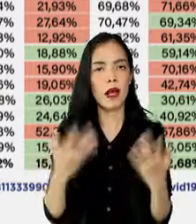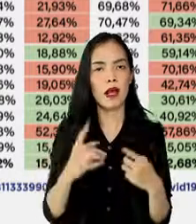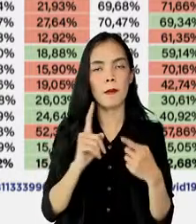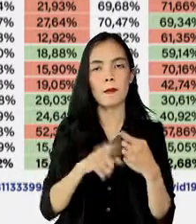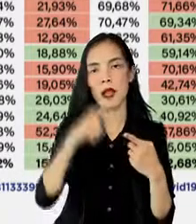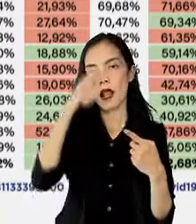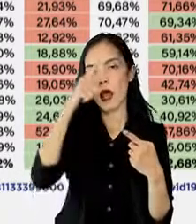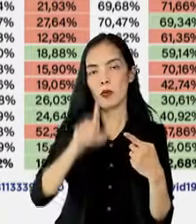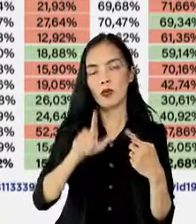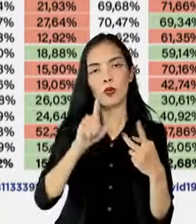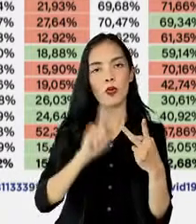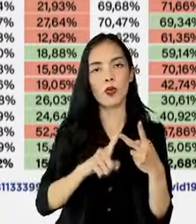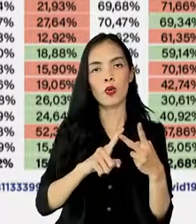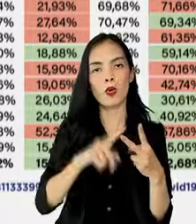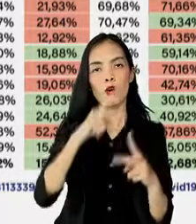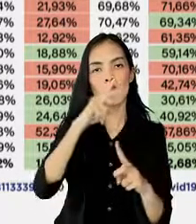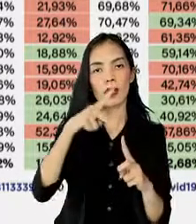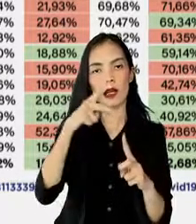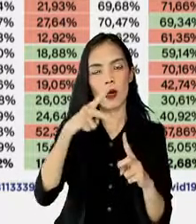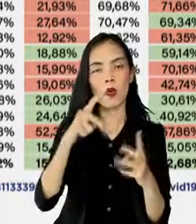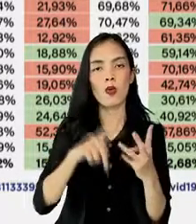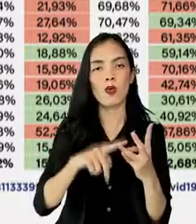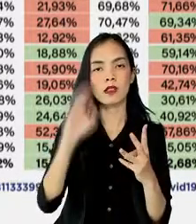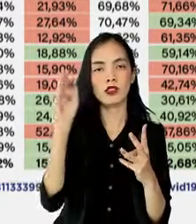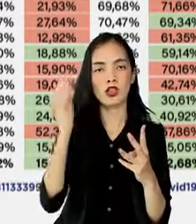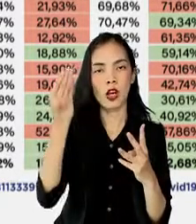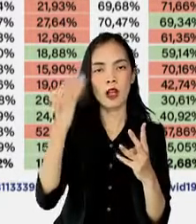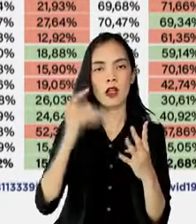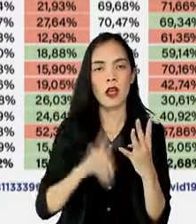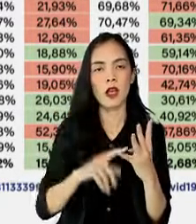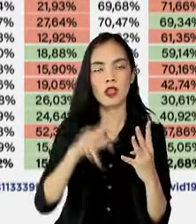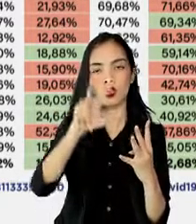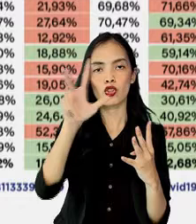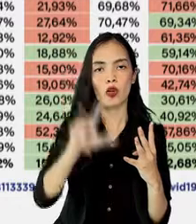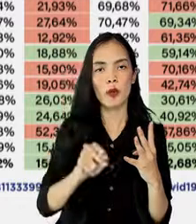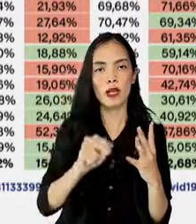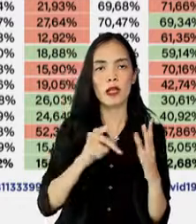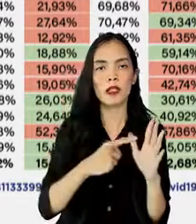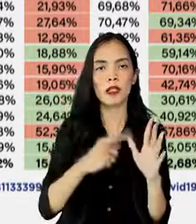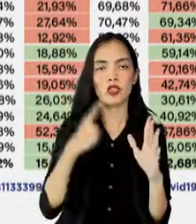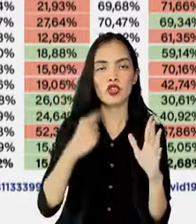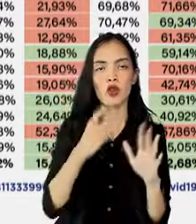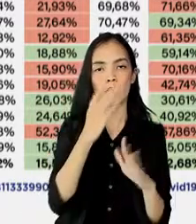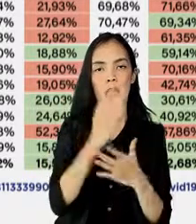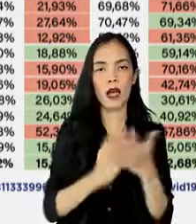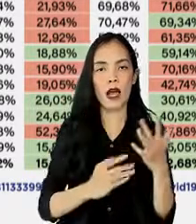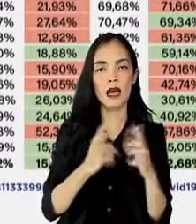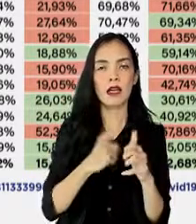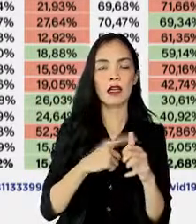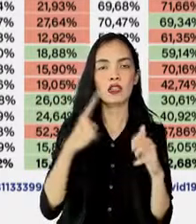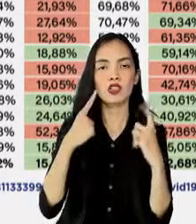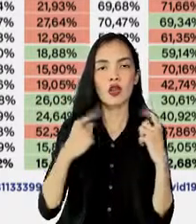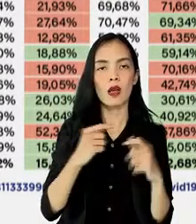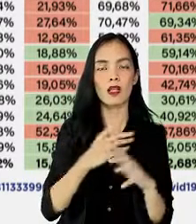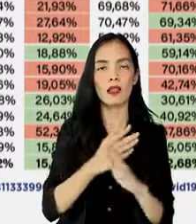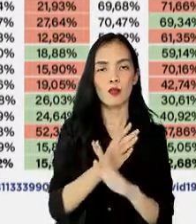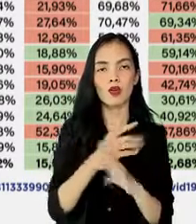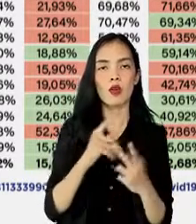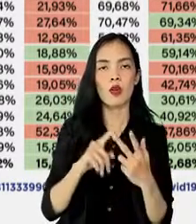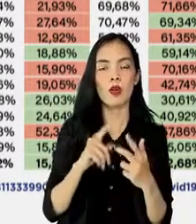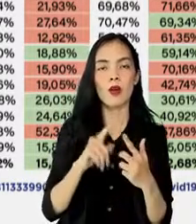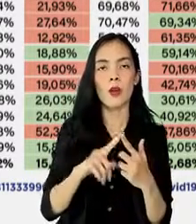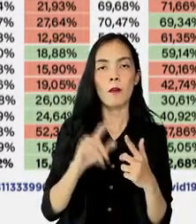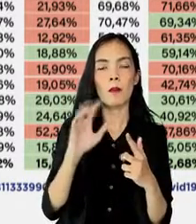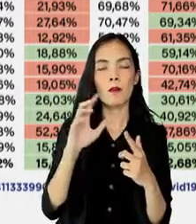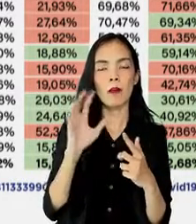Lampung Kepulauan Riau DKI Jakarta Jawa Barat Jawa Tengah Jawa Timur Banten